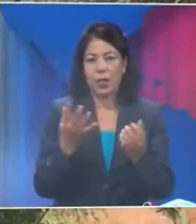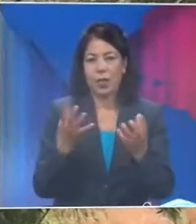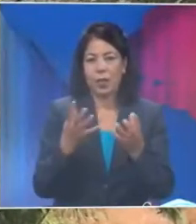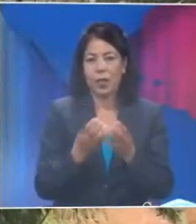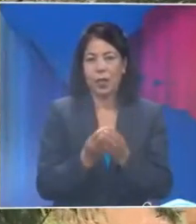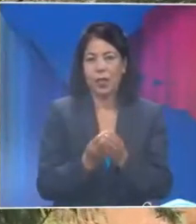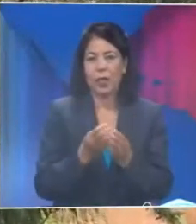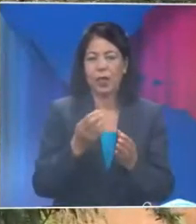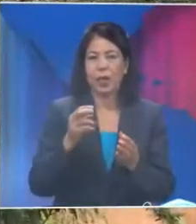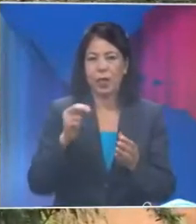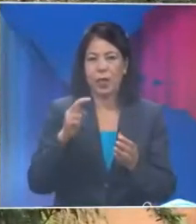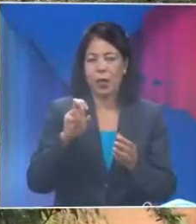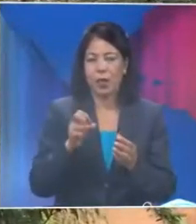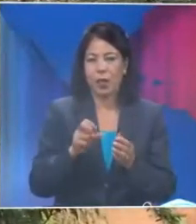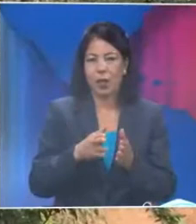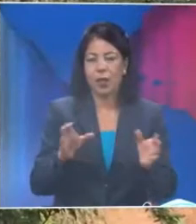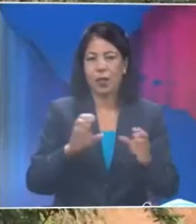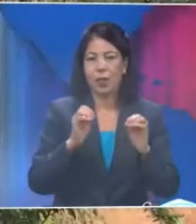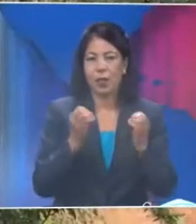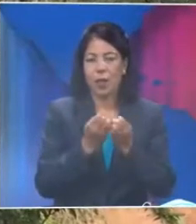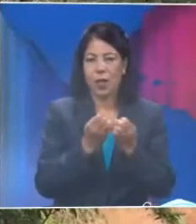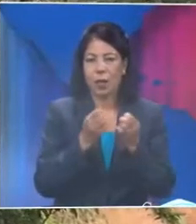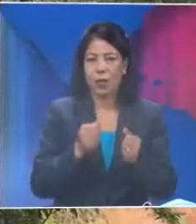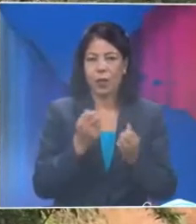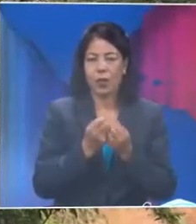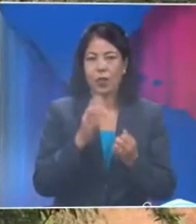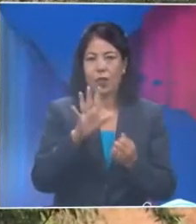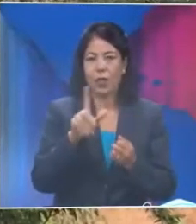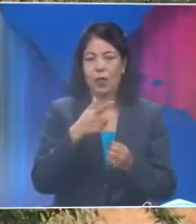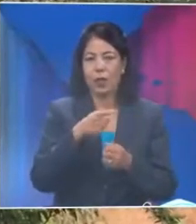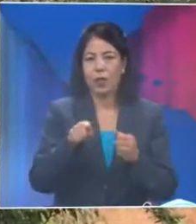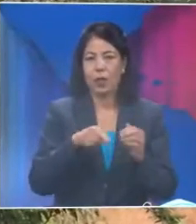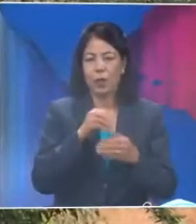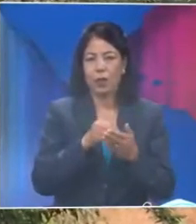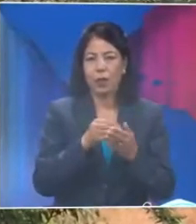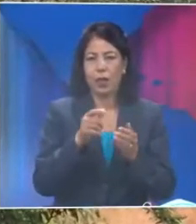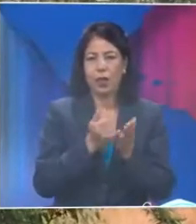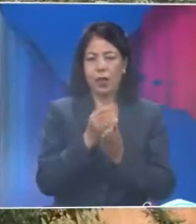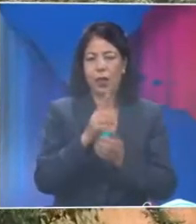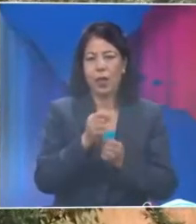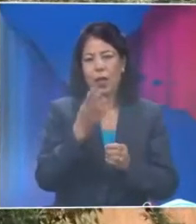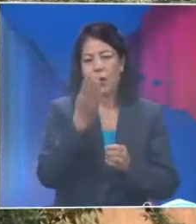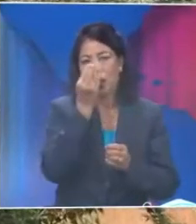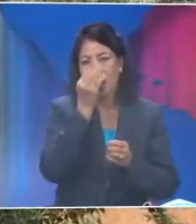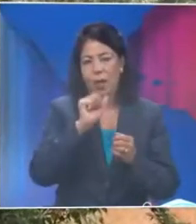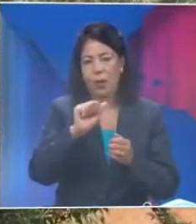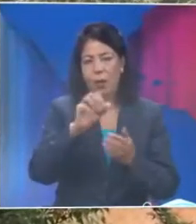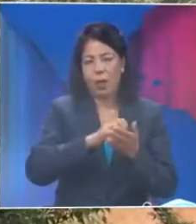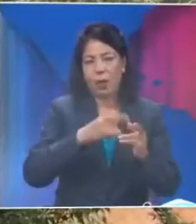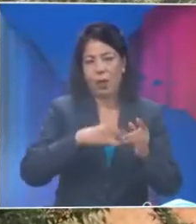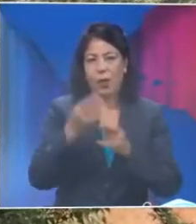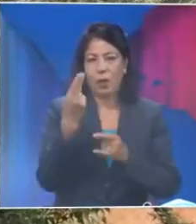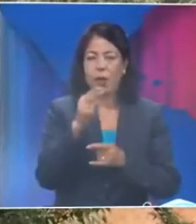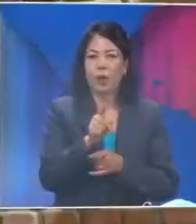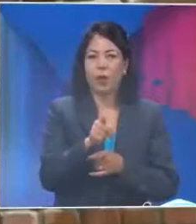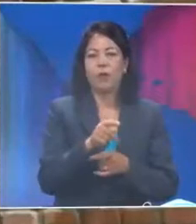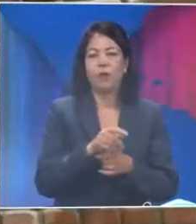सीमान्तकृत थामी र दलित समुदायको बसोबास रहेको उक्त बस्तीका 57 घर परिवार खेतीका लागि पुरानै थाकथलो फर्किएका